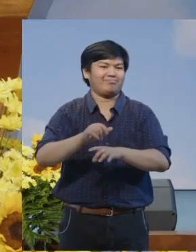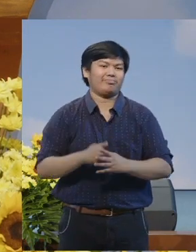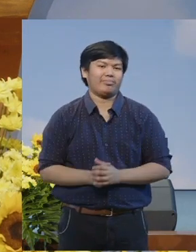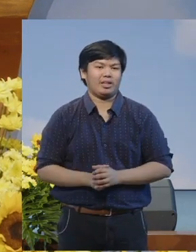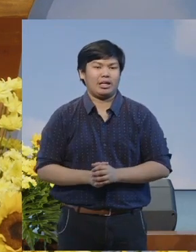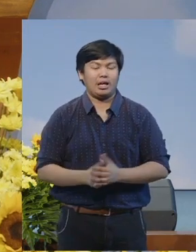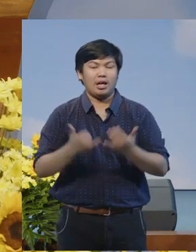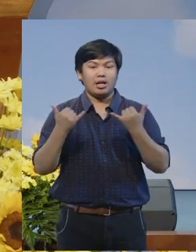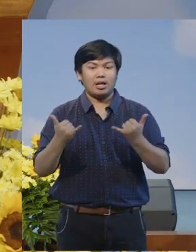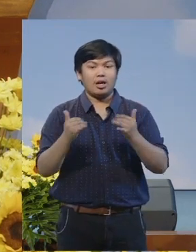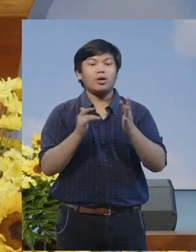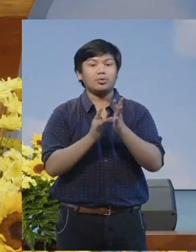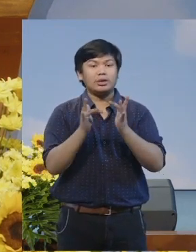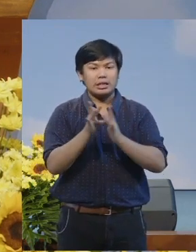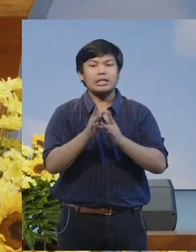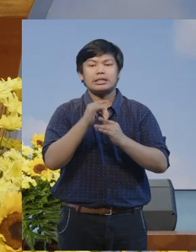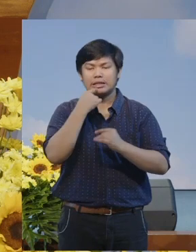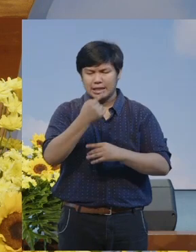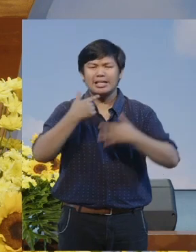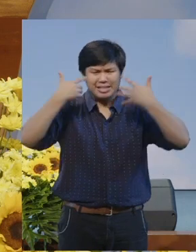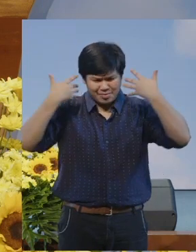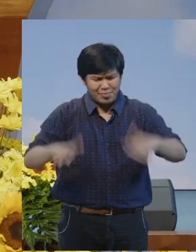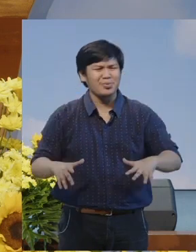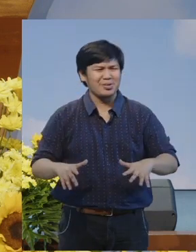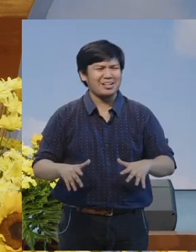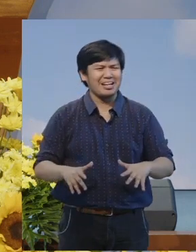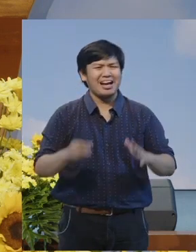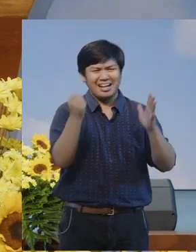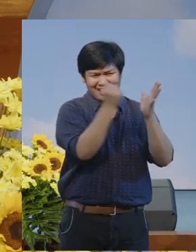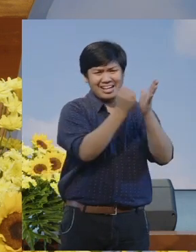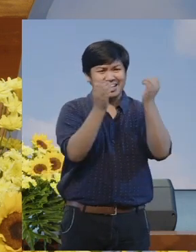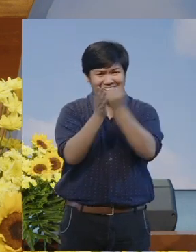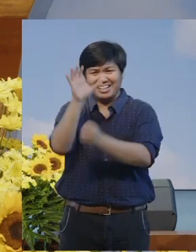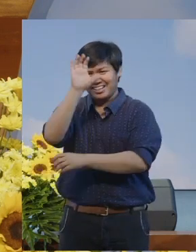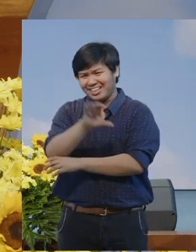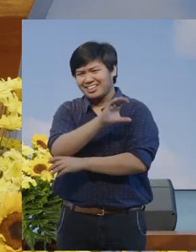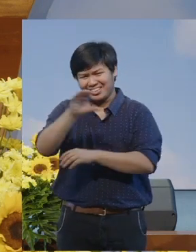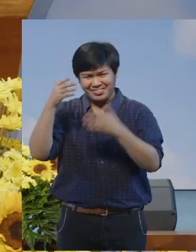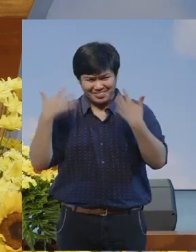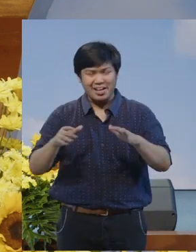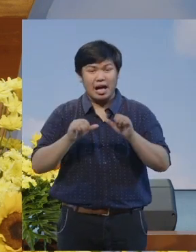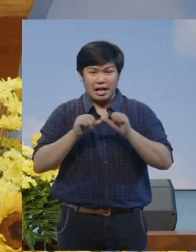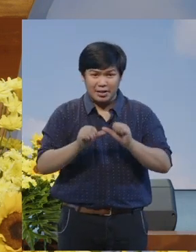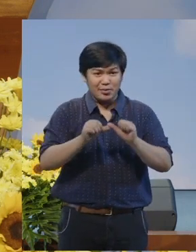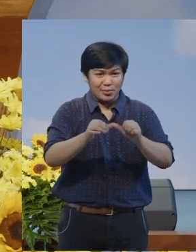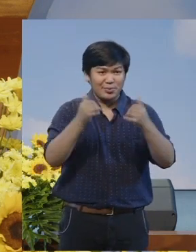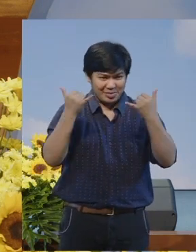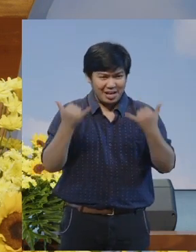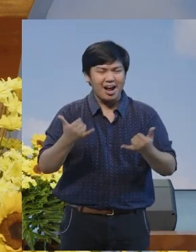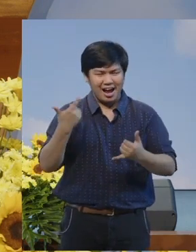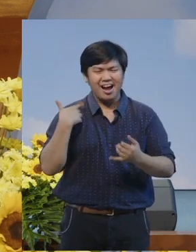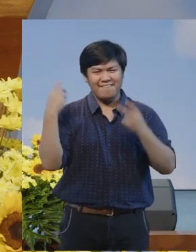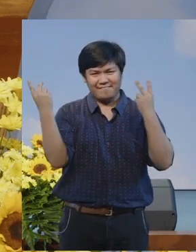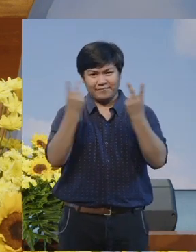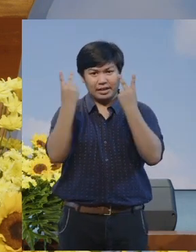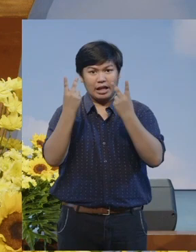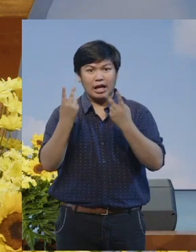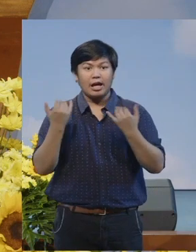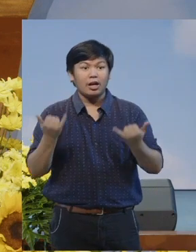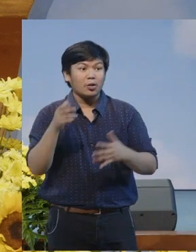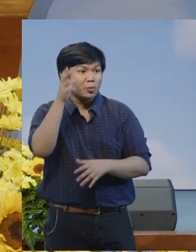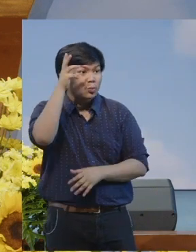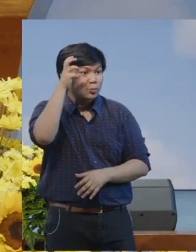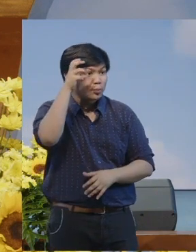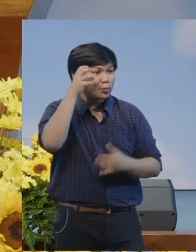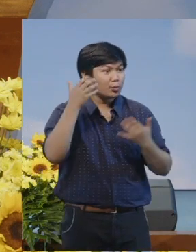na po ng Diyos yon. Mangyayari na po yon. Nangyari na nga po at nangyayari pa rin hanggang ngayon. Si Satanas